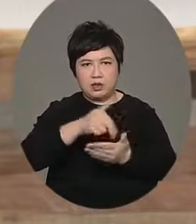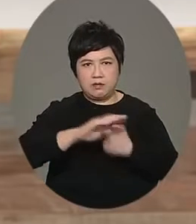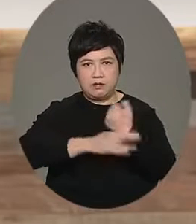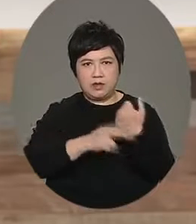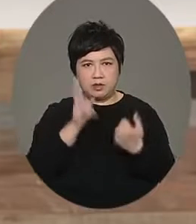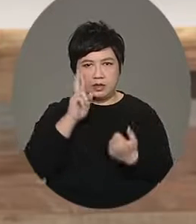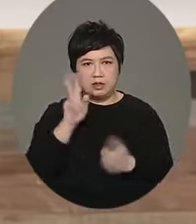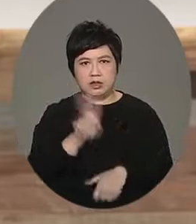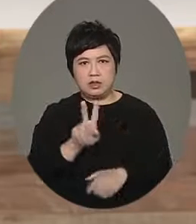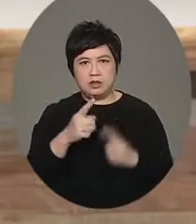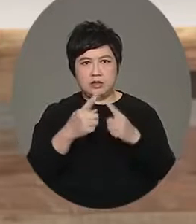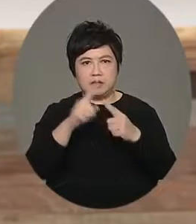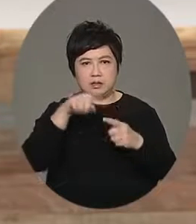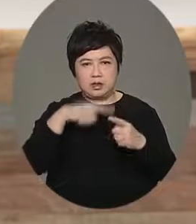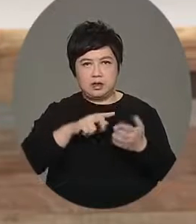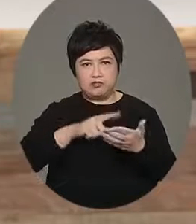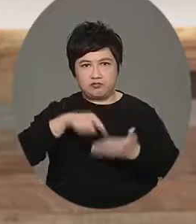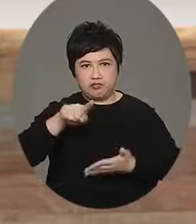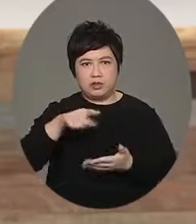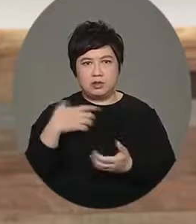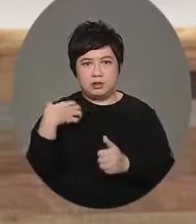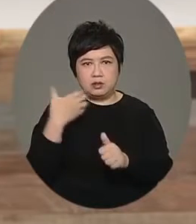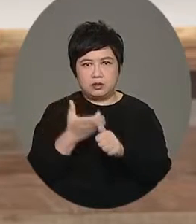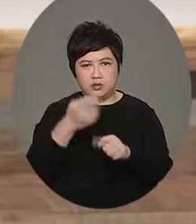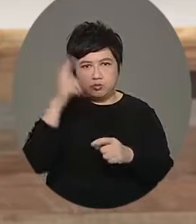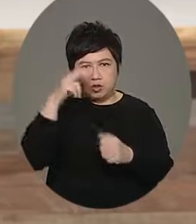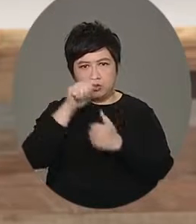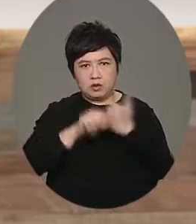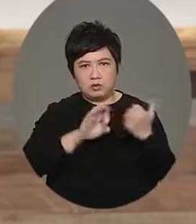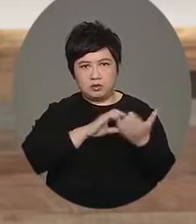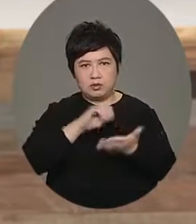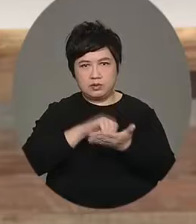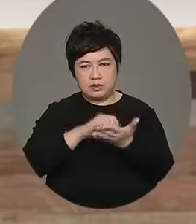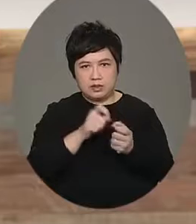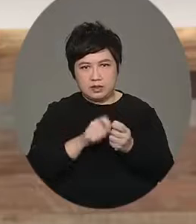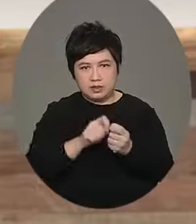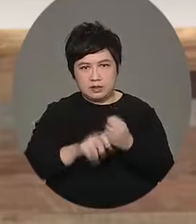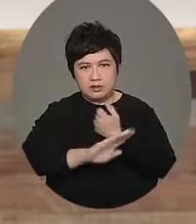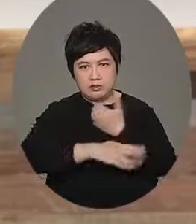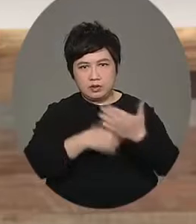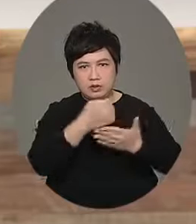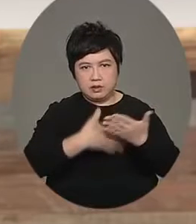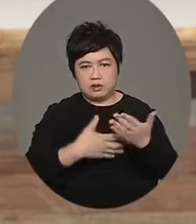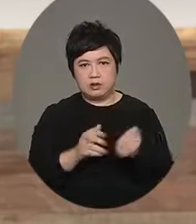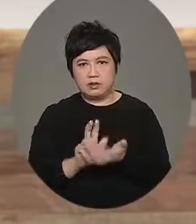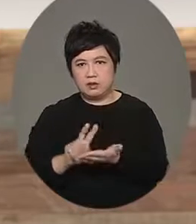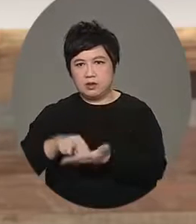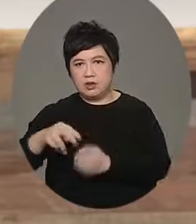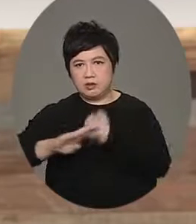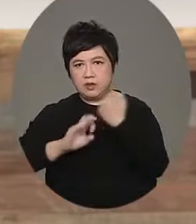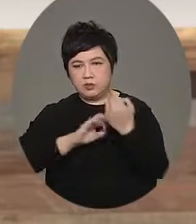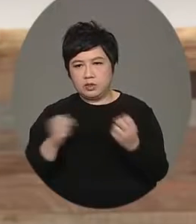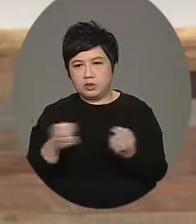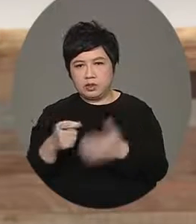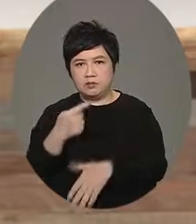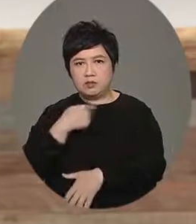是由全国人大通过决定，授权人大常委会制定和细化相关法律条文，是不需要经过立法会讨论